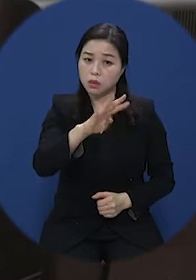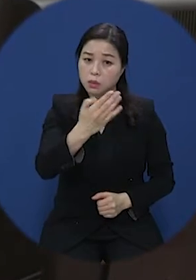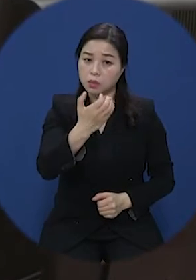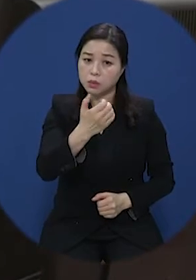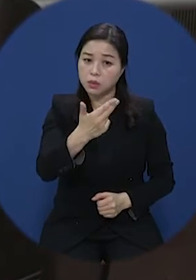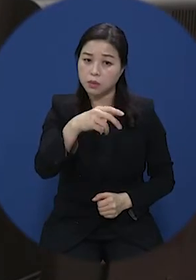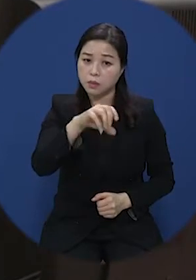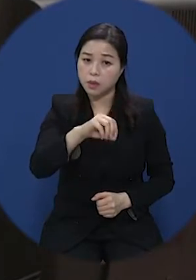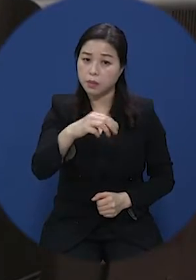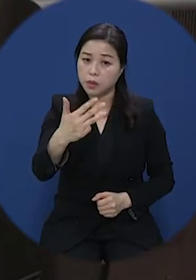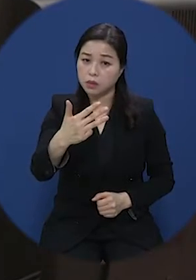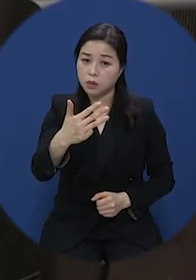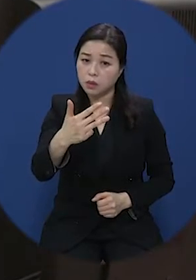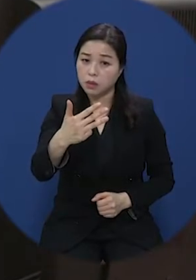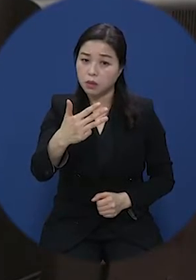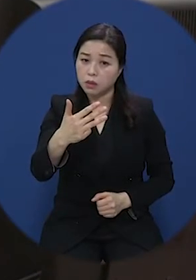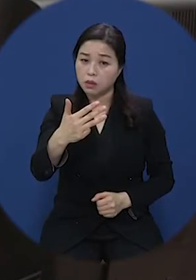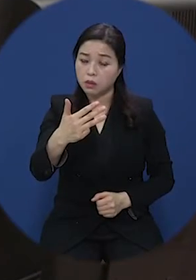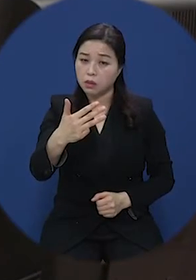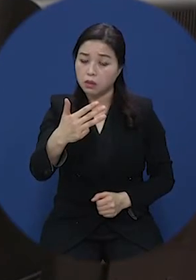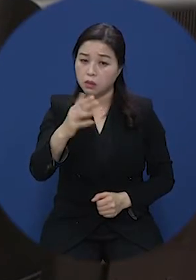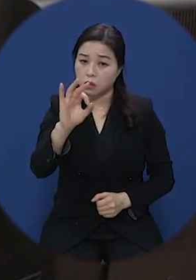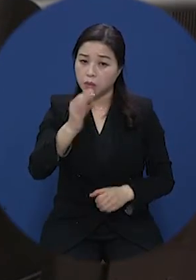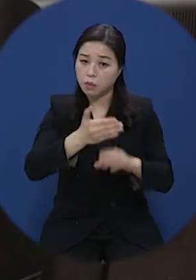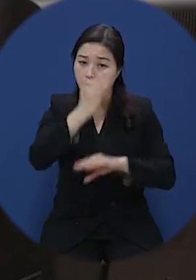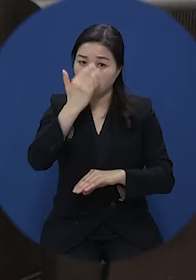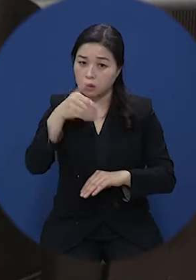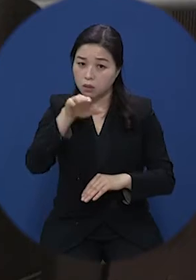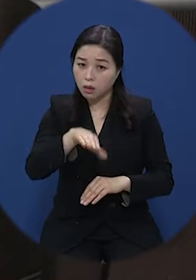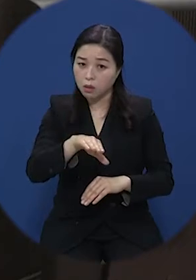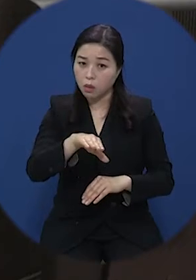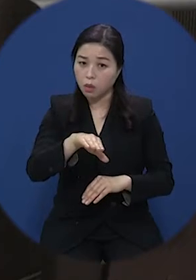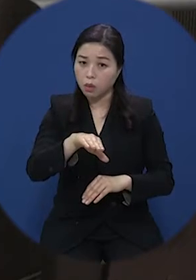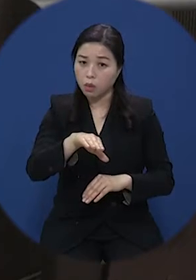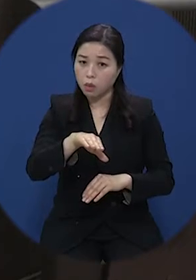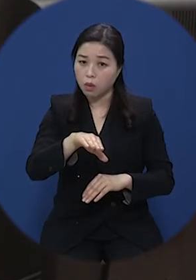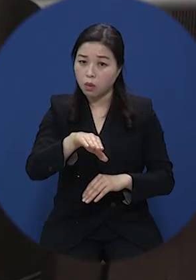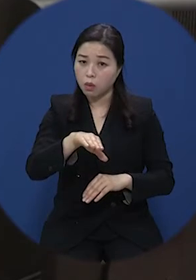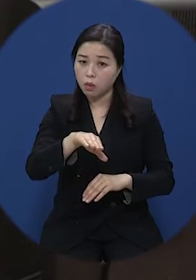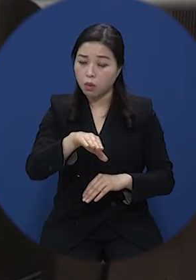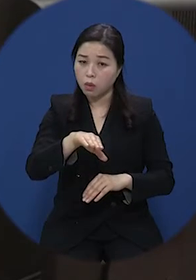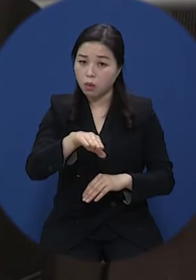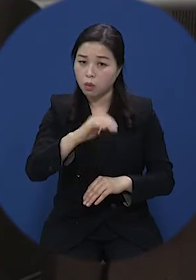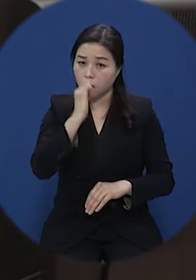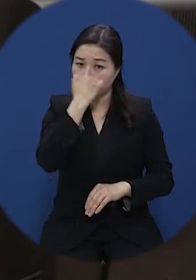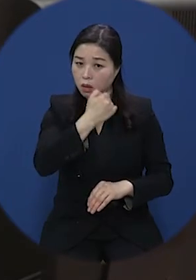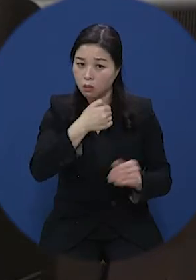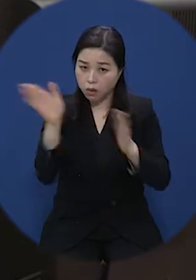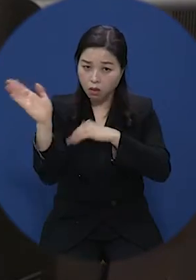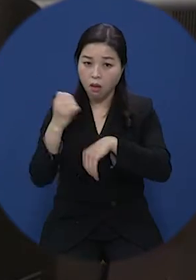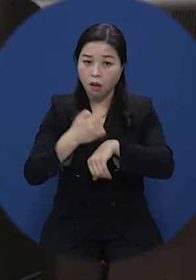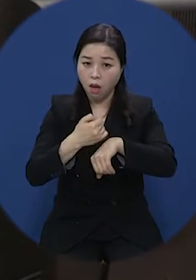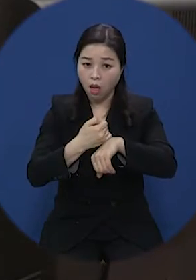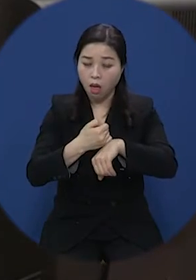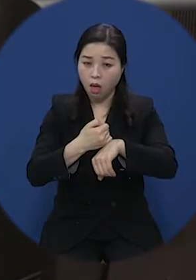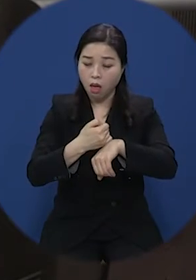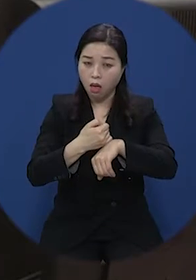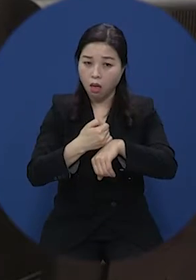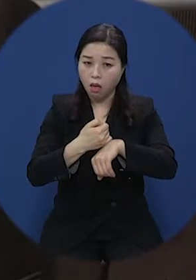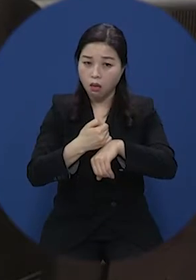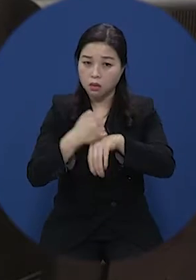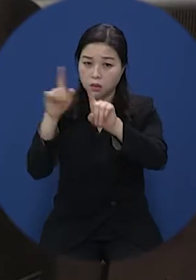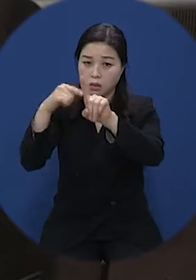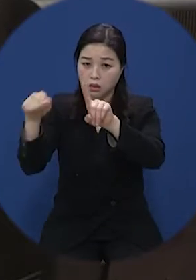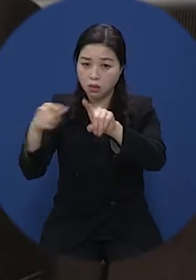5,497만 8천 원인데도 불구하고 그냥 있는 수익약으로 또 금액이 초과되는데도 불구하고 예, 넘겨가지고 그걸 수익약으로